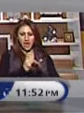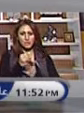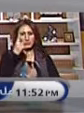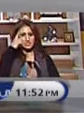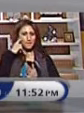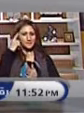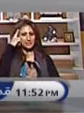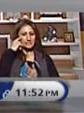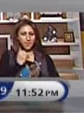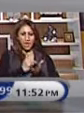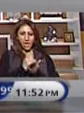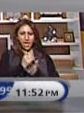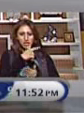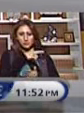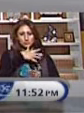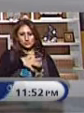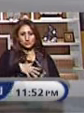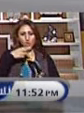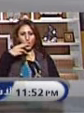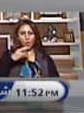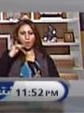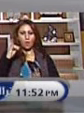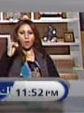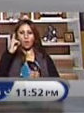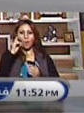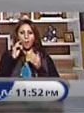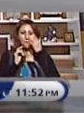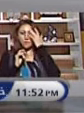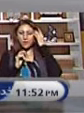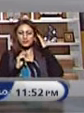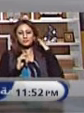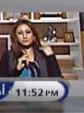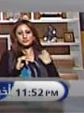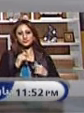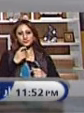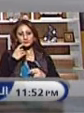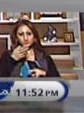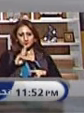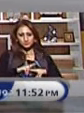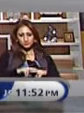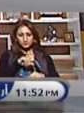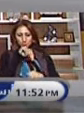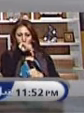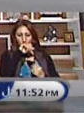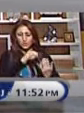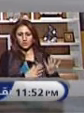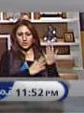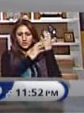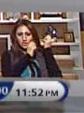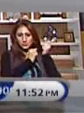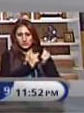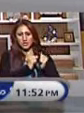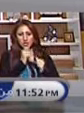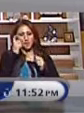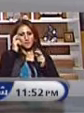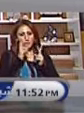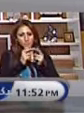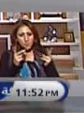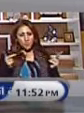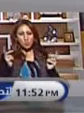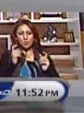عمر عبد الكافي دائما بننطق من الاثر العظيم اللي تركه لينا رسولنا الكريم عليه الصلاه والسلام في شتى مجالات الحياه وكان من